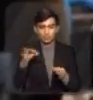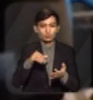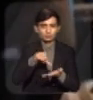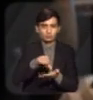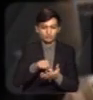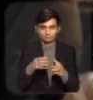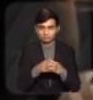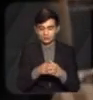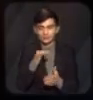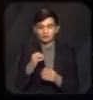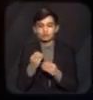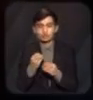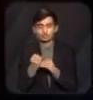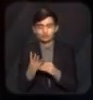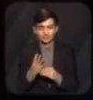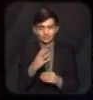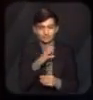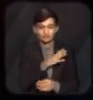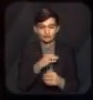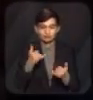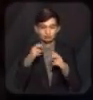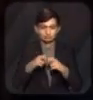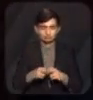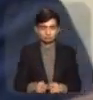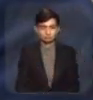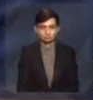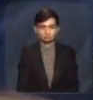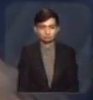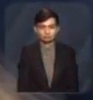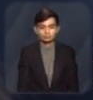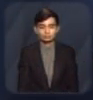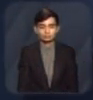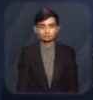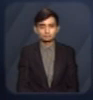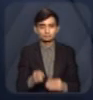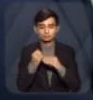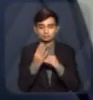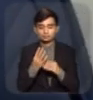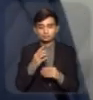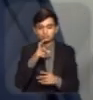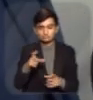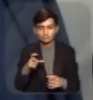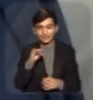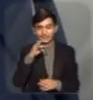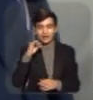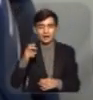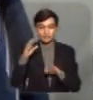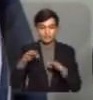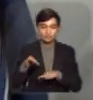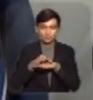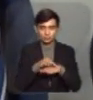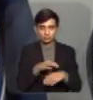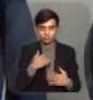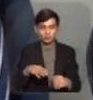организациях. Еще 14 находятся под следствием. Мы 14 детей из Ирака вывезли, да? Вот последний был